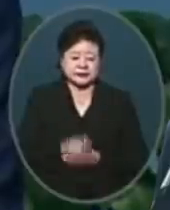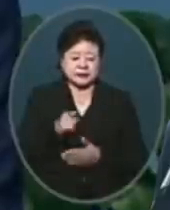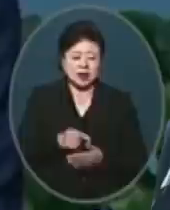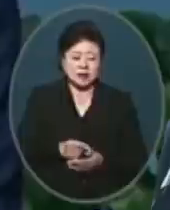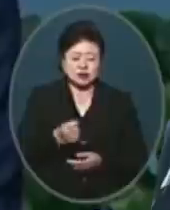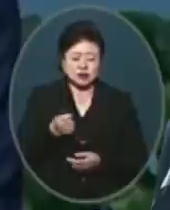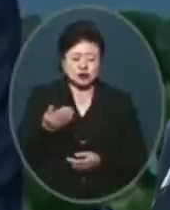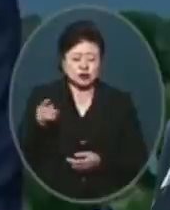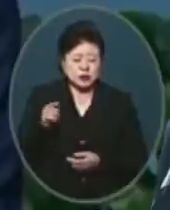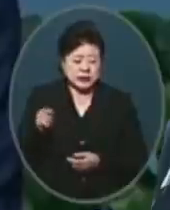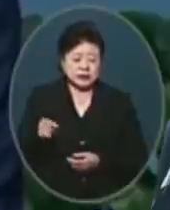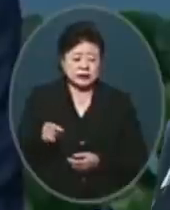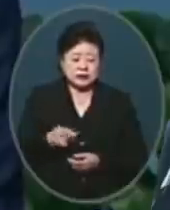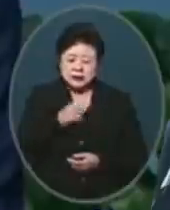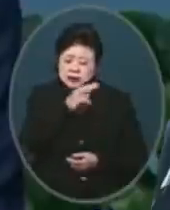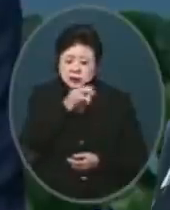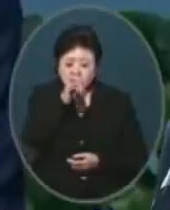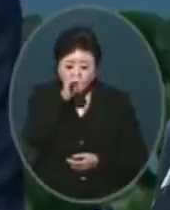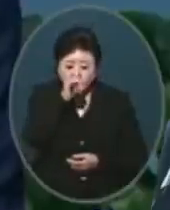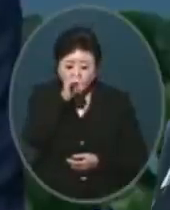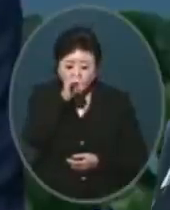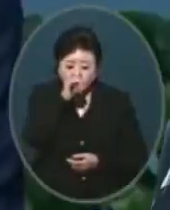마음의 99%는 의심이 있고